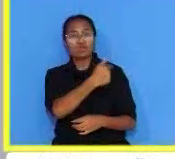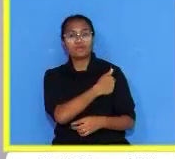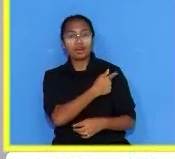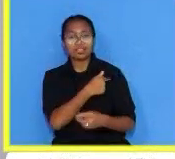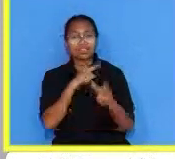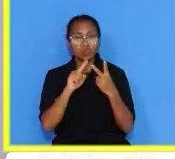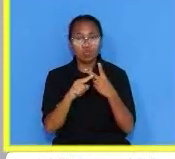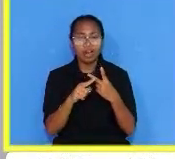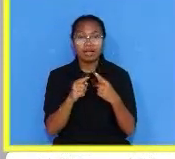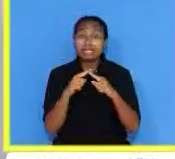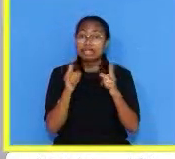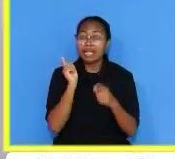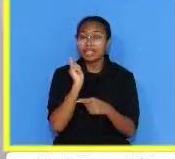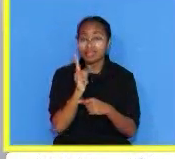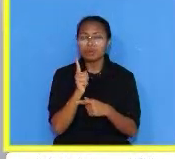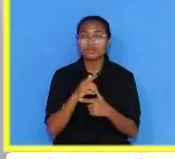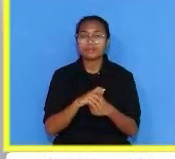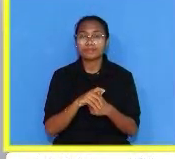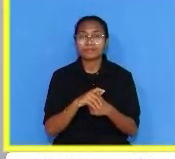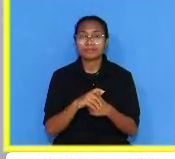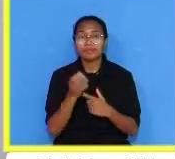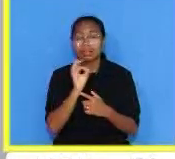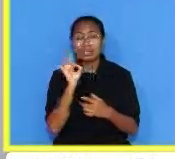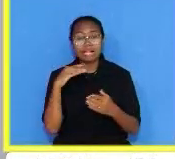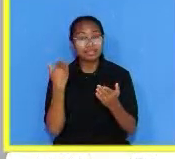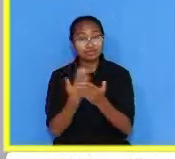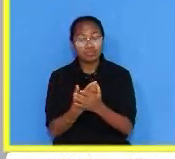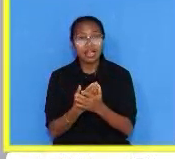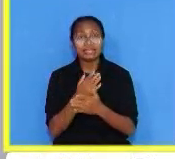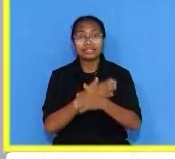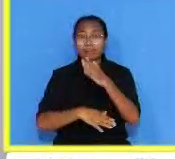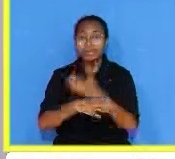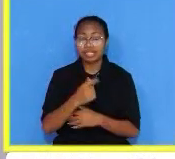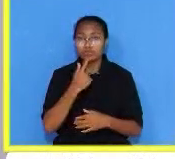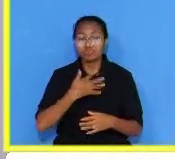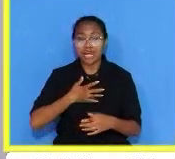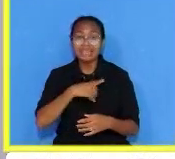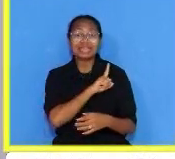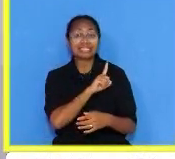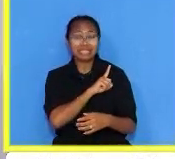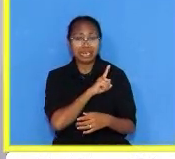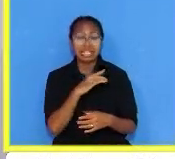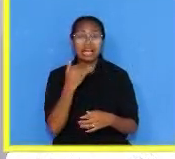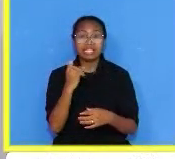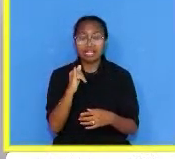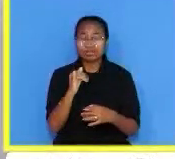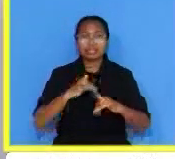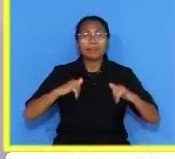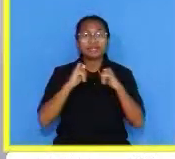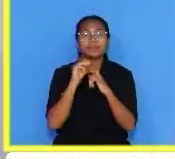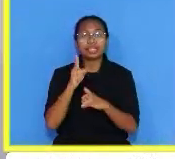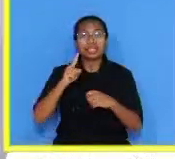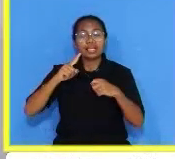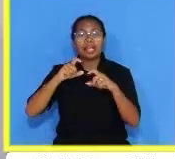lagi. Selain dari itu juga tidak semua penyandang disabilitas punya identitas diri yang lengkap seperti